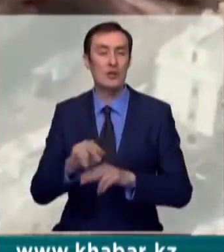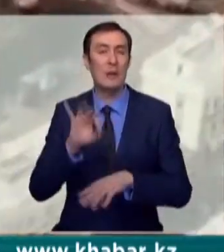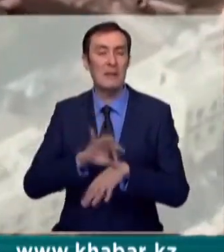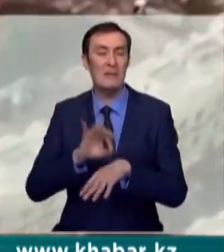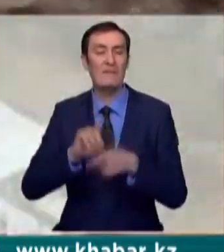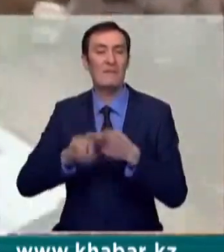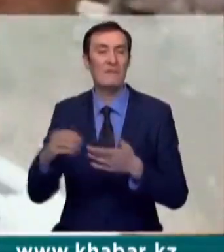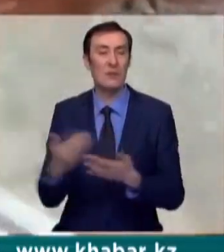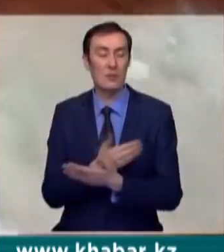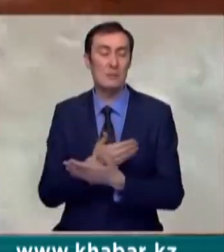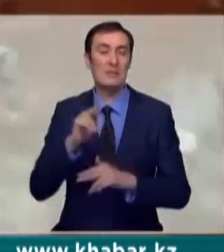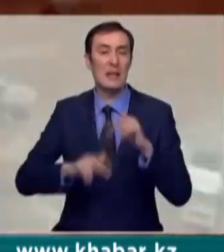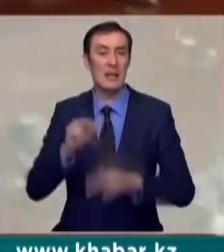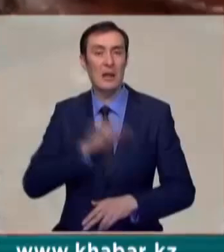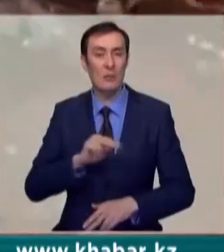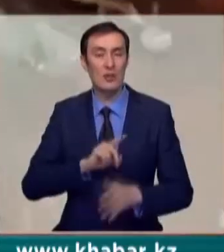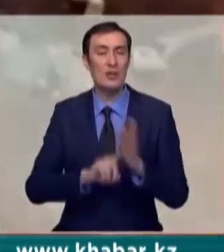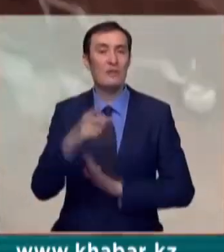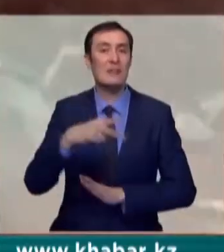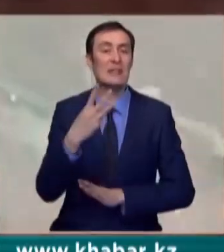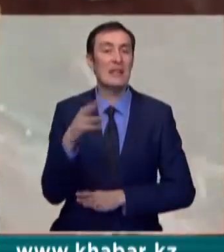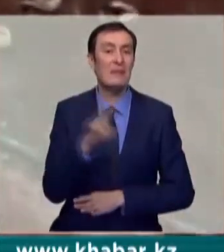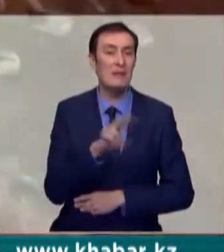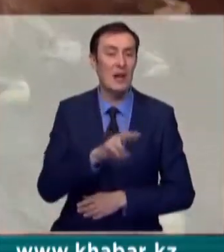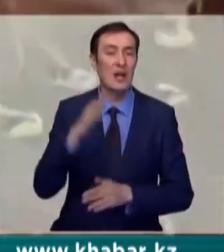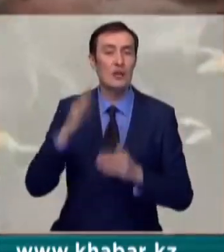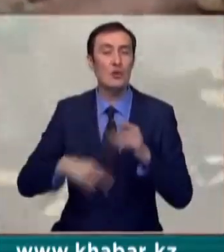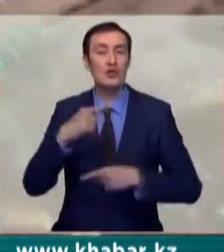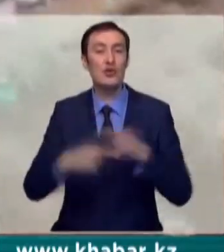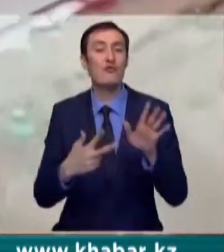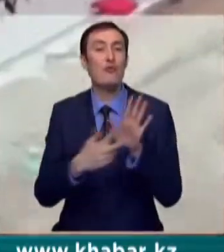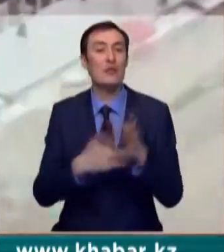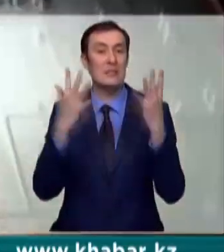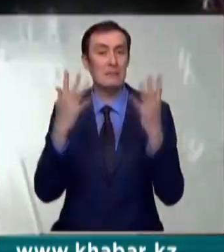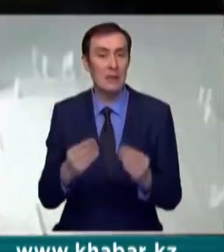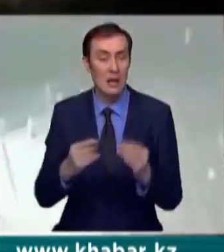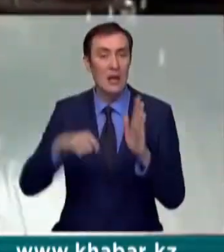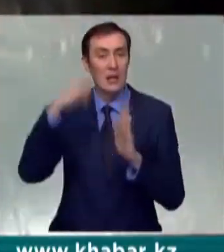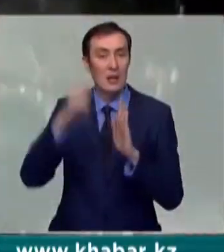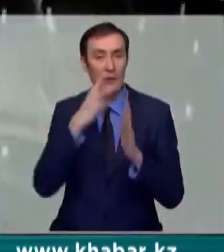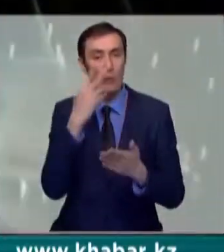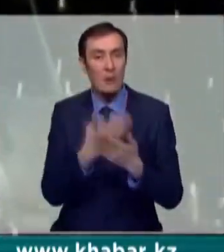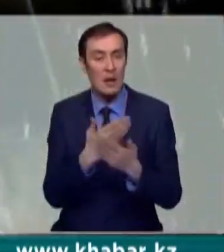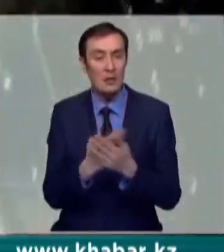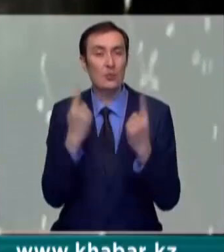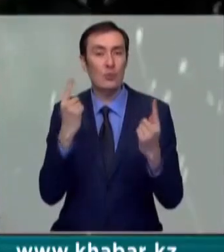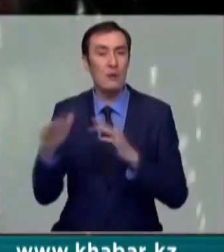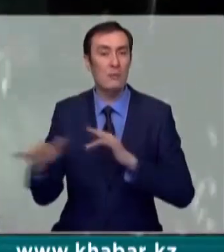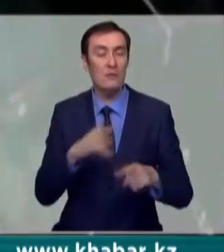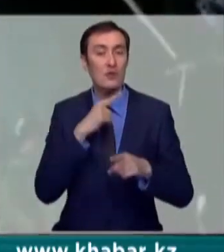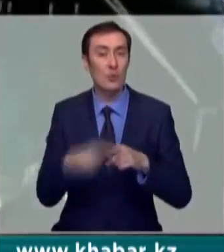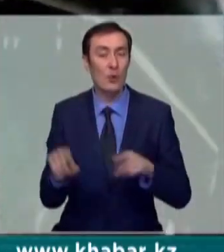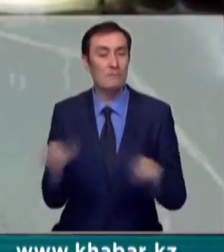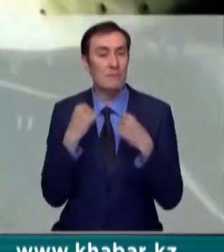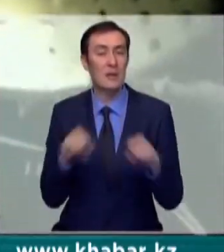с коронавирусом. Строительные работы, начавшиеся 23 января, закончились через 8 дней. На видео показан масштаб и